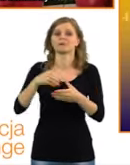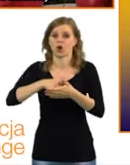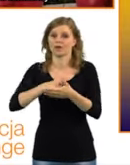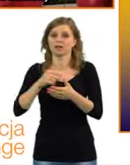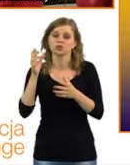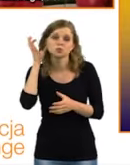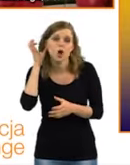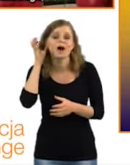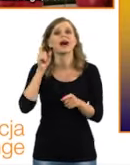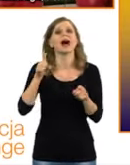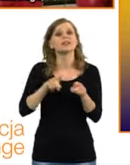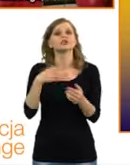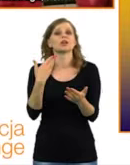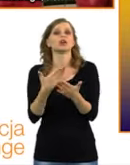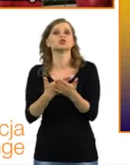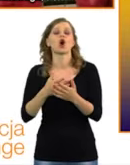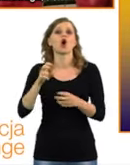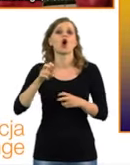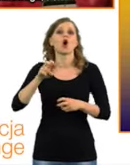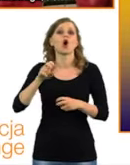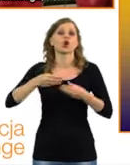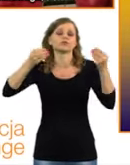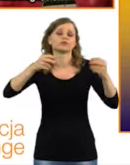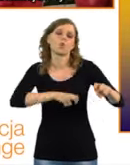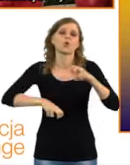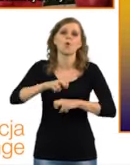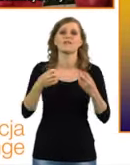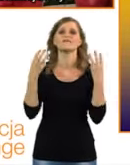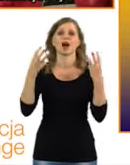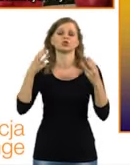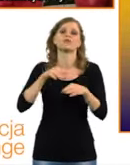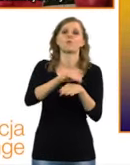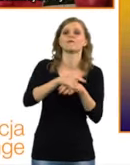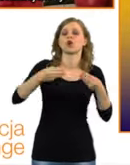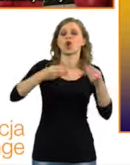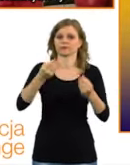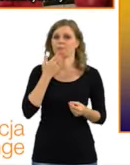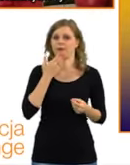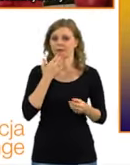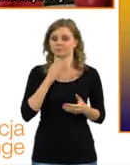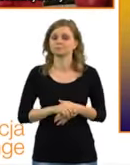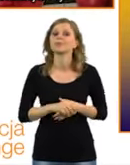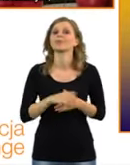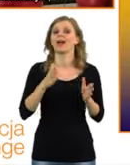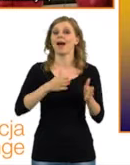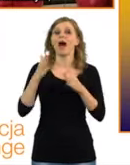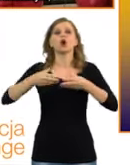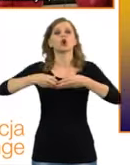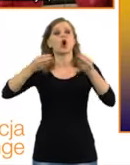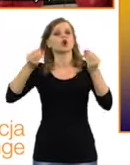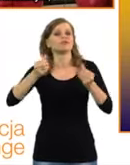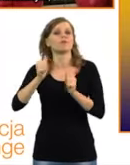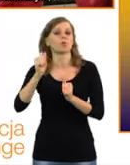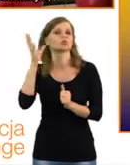słuchowym, jak również znaczeniem rozwoju ruchowego, który wpływa na rozwój mowy. Rozwój